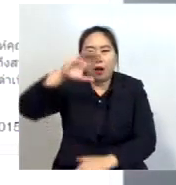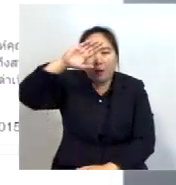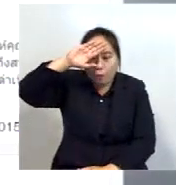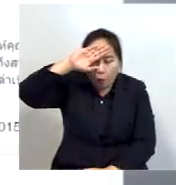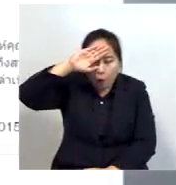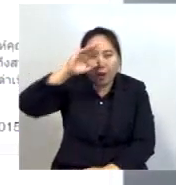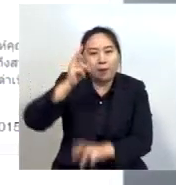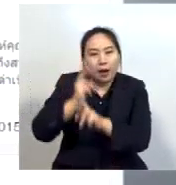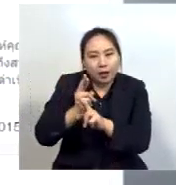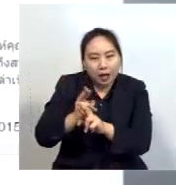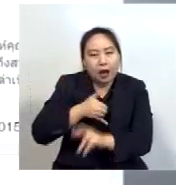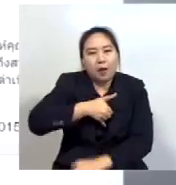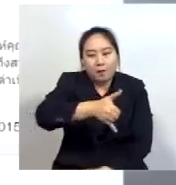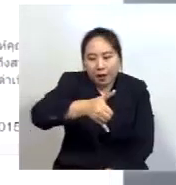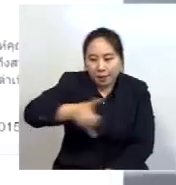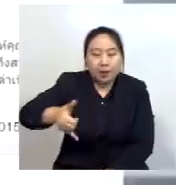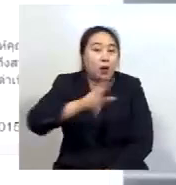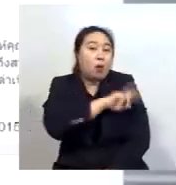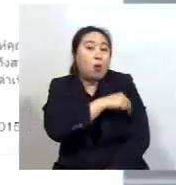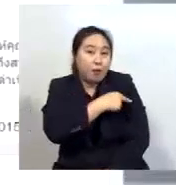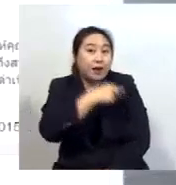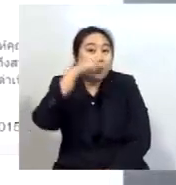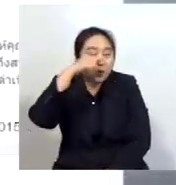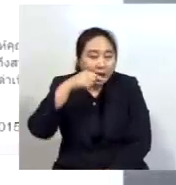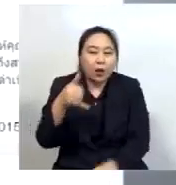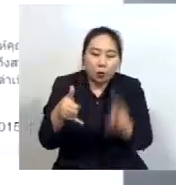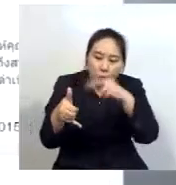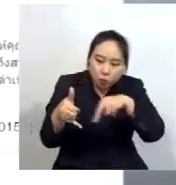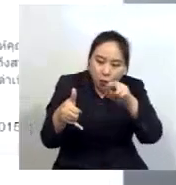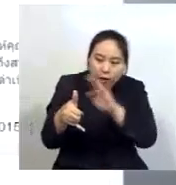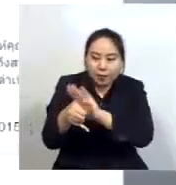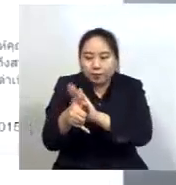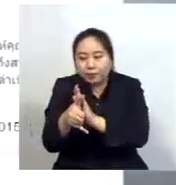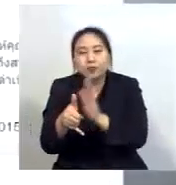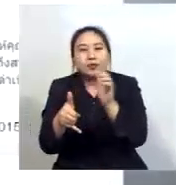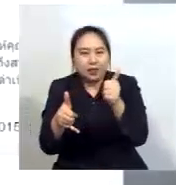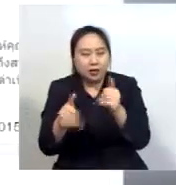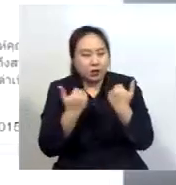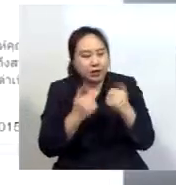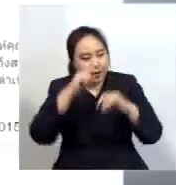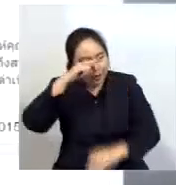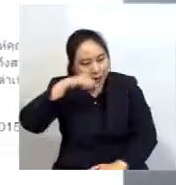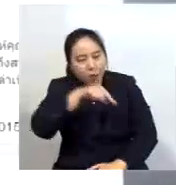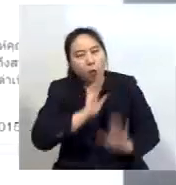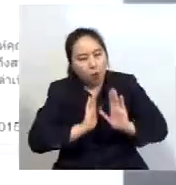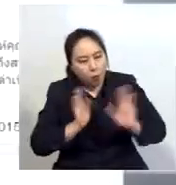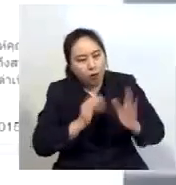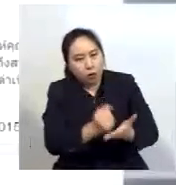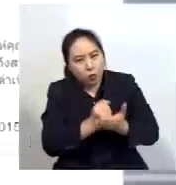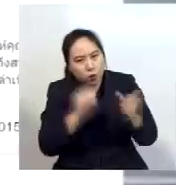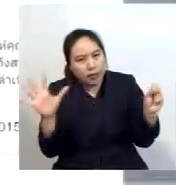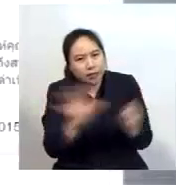รักษาในสถานพยาบาลต่างๆของไทยไทยก็ดูแลเป็นอย่างดีจึงขอบคุณฝ่ายไทยที่ช่วยเหลืออย่างเต็มที่